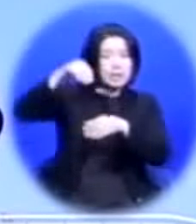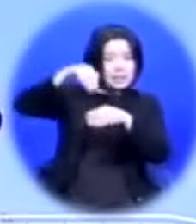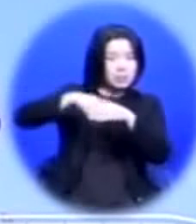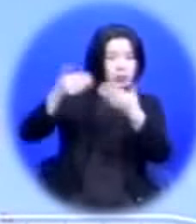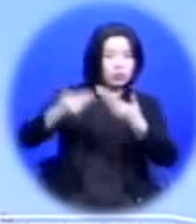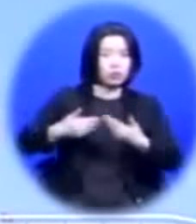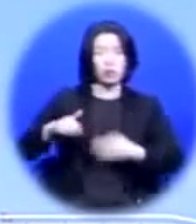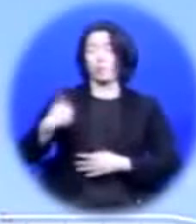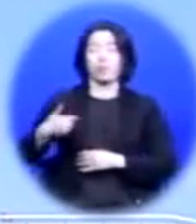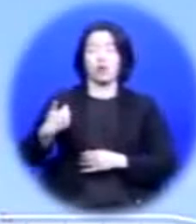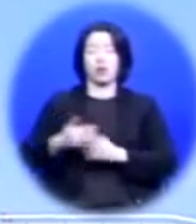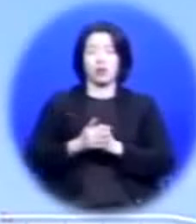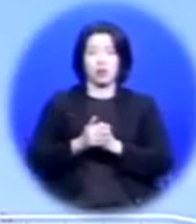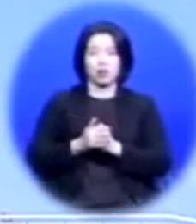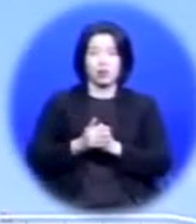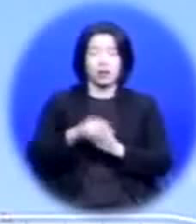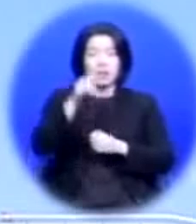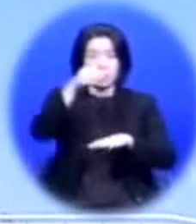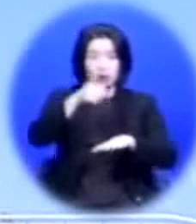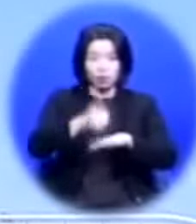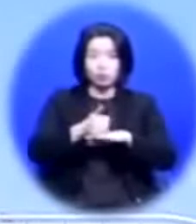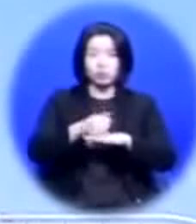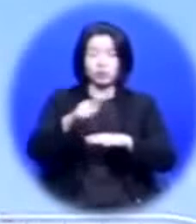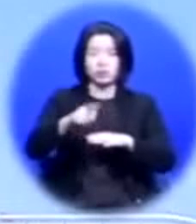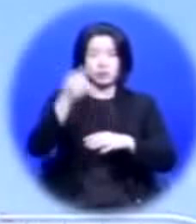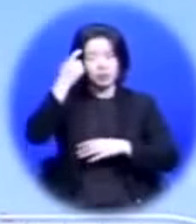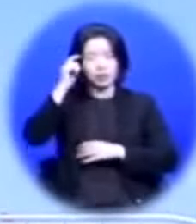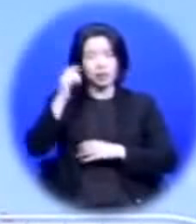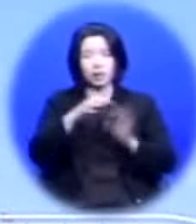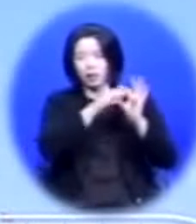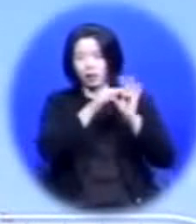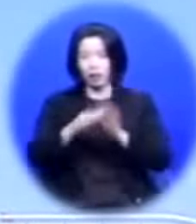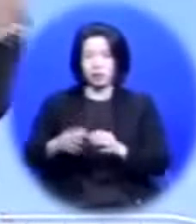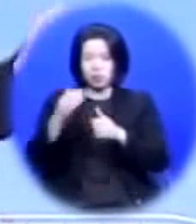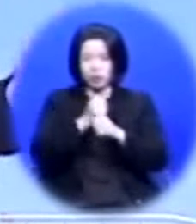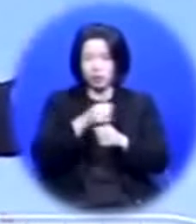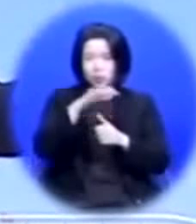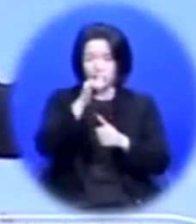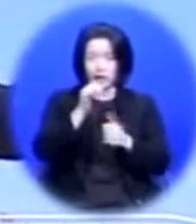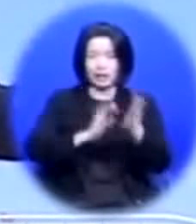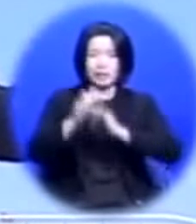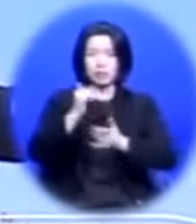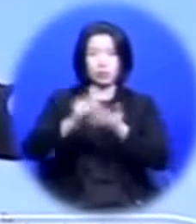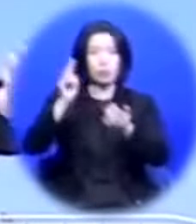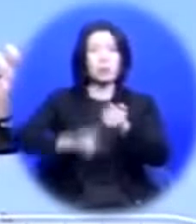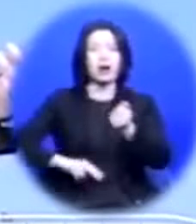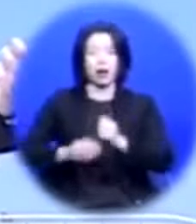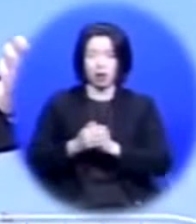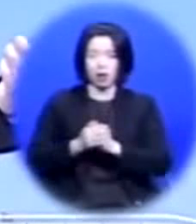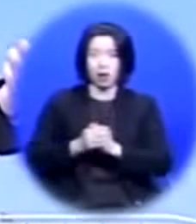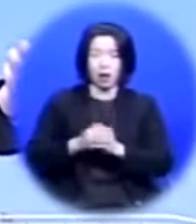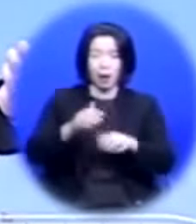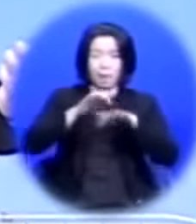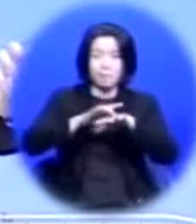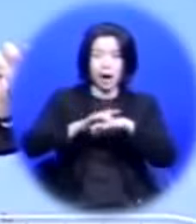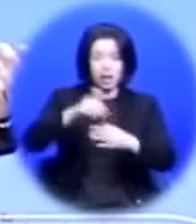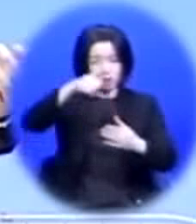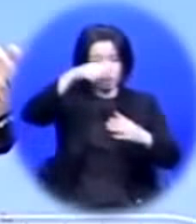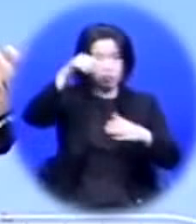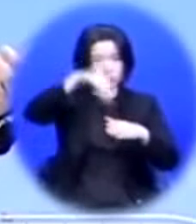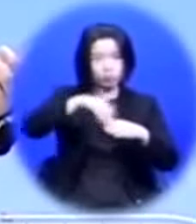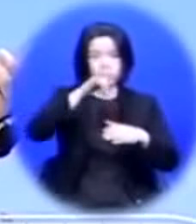몰랐어요 그래서 결국은 그 생각을 계속 품고 있다가 예수를 팔아 버리게 됩니다 마귀가 들어가